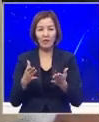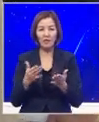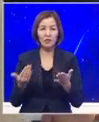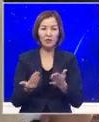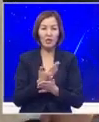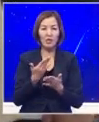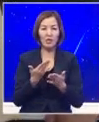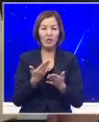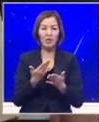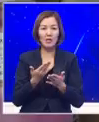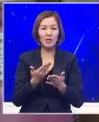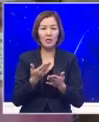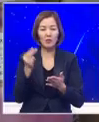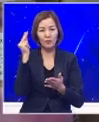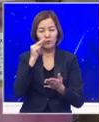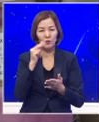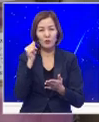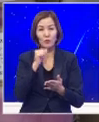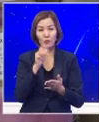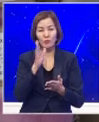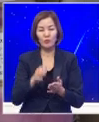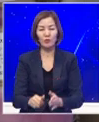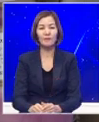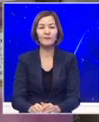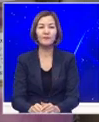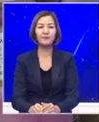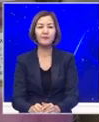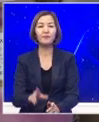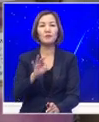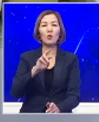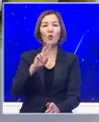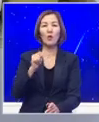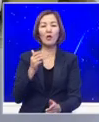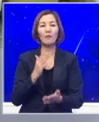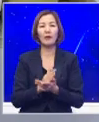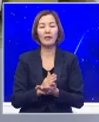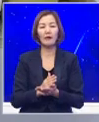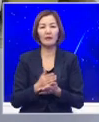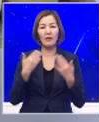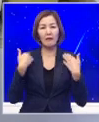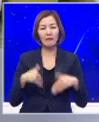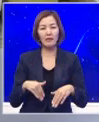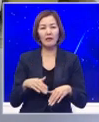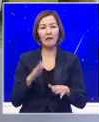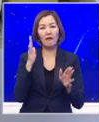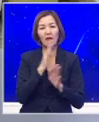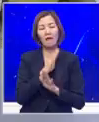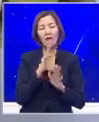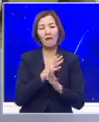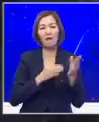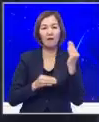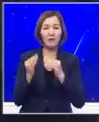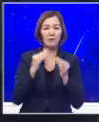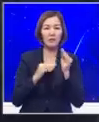нелерімен сыроварларымен үйренемін. Грант иегерлерінің қатарында Ольга Назимова да бар. Ол денеге арналған эко-косметикаларды өндірумен